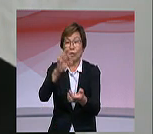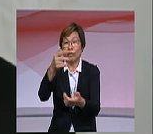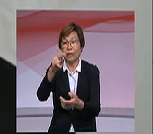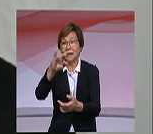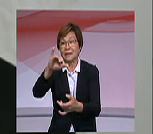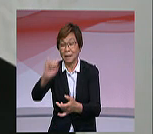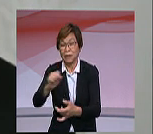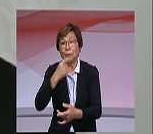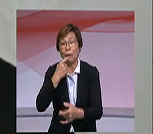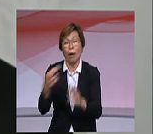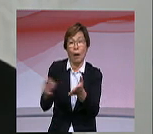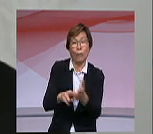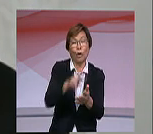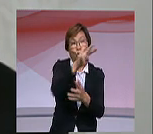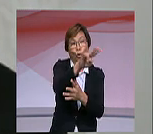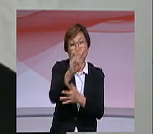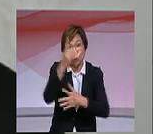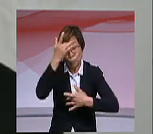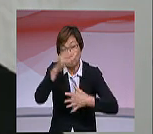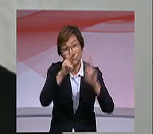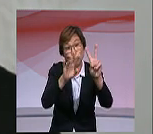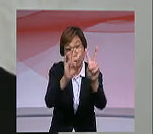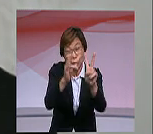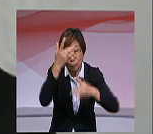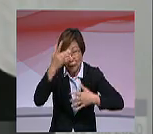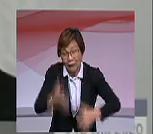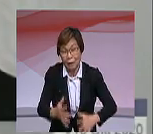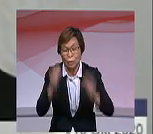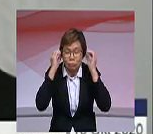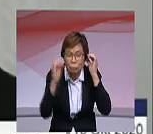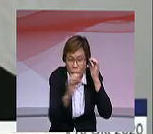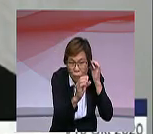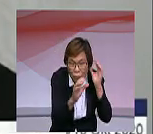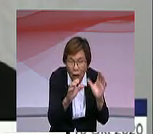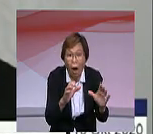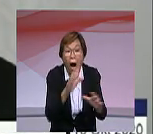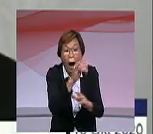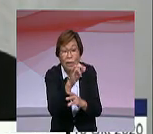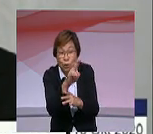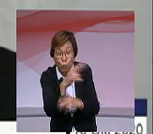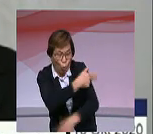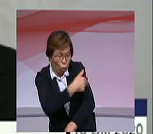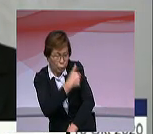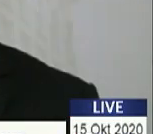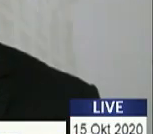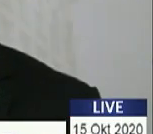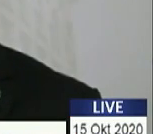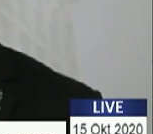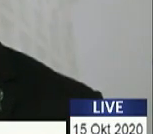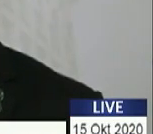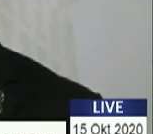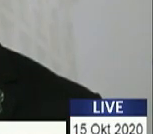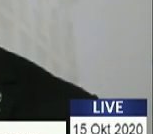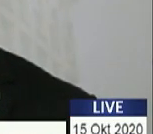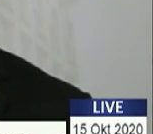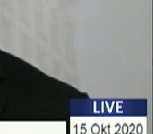berkata sebahagian daripada 27 pesakit yang dirawat di ICU hospital itu adalah pesakit berusia